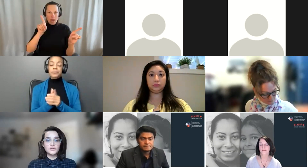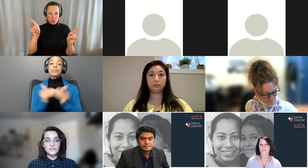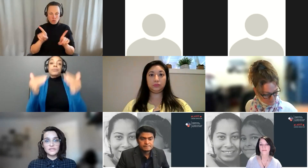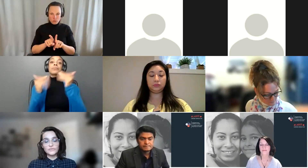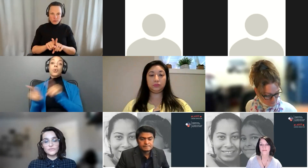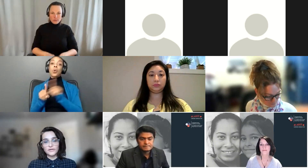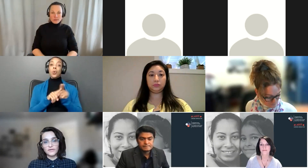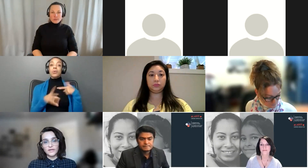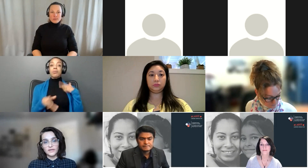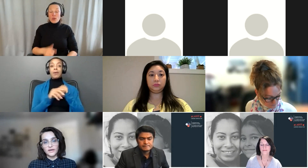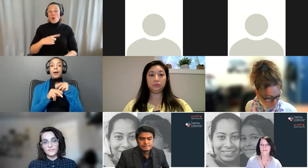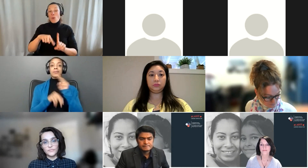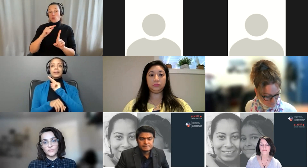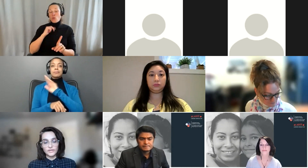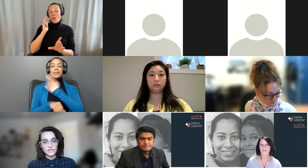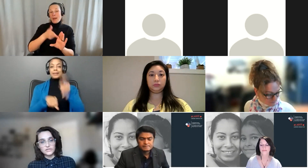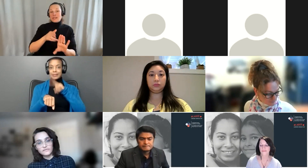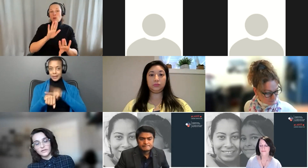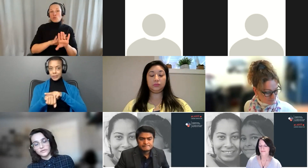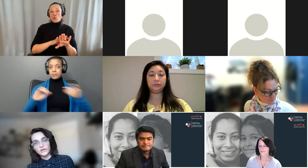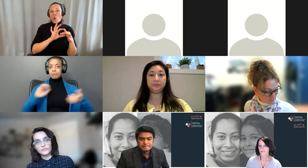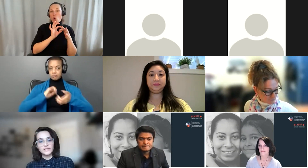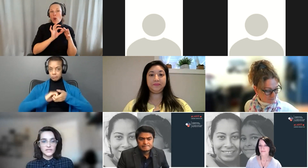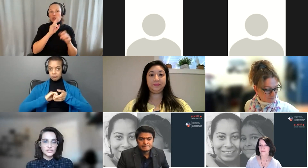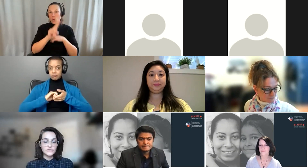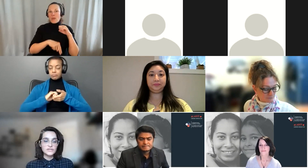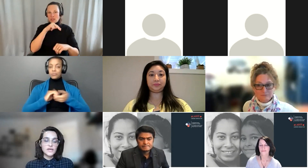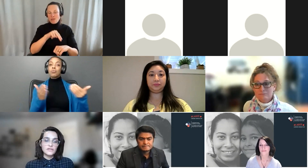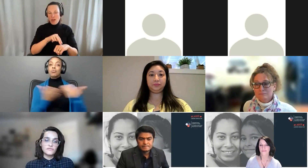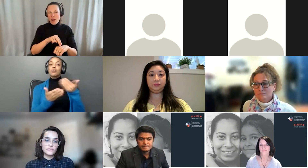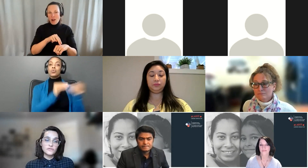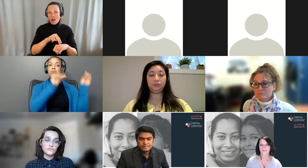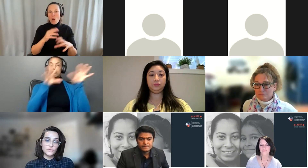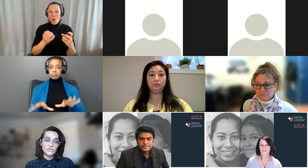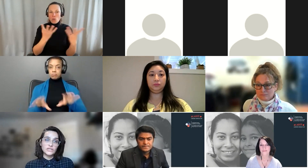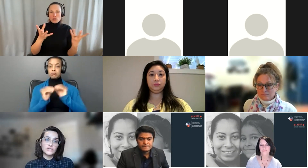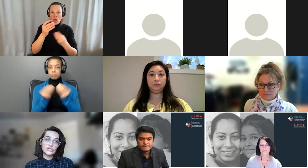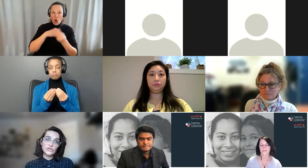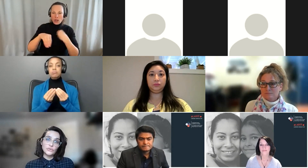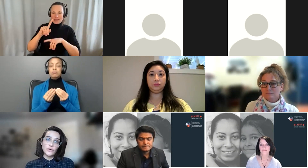une coalition nationale de plusieurs organisations LGBTQ